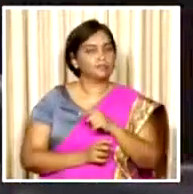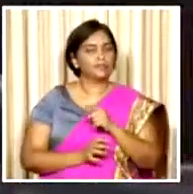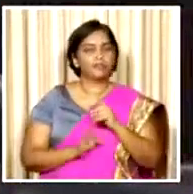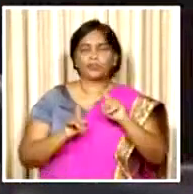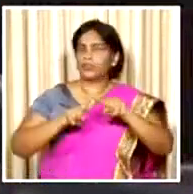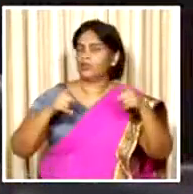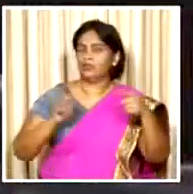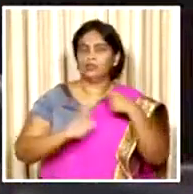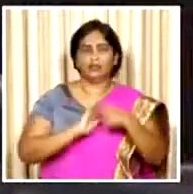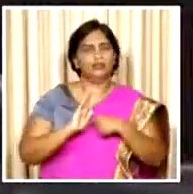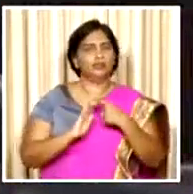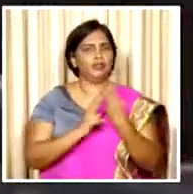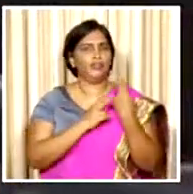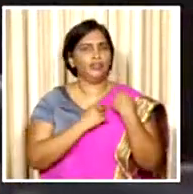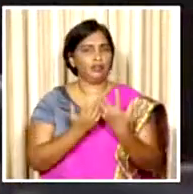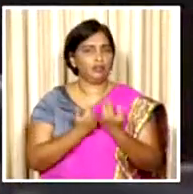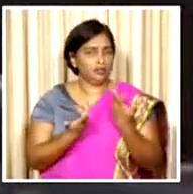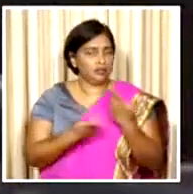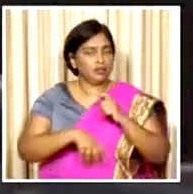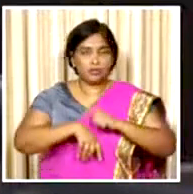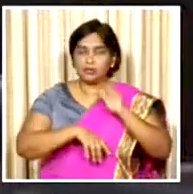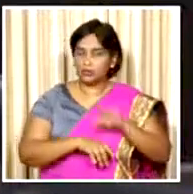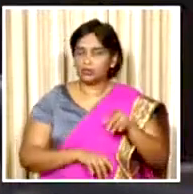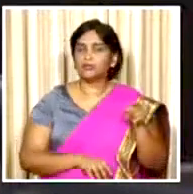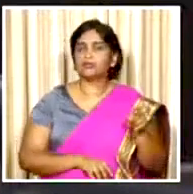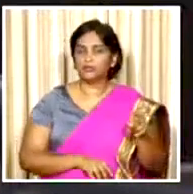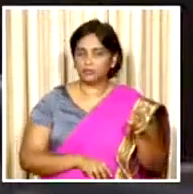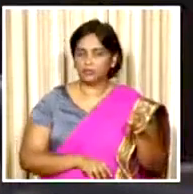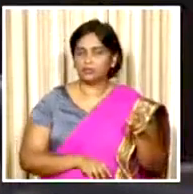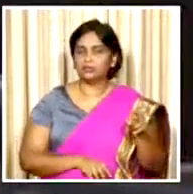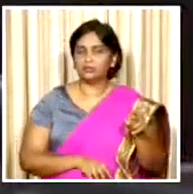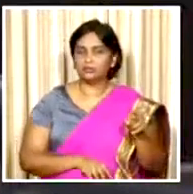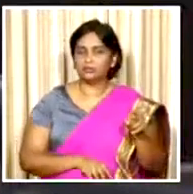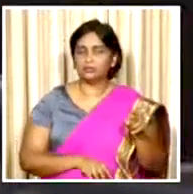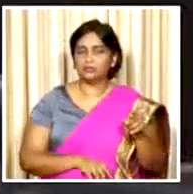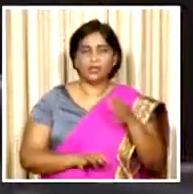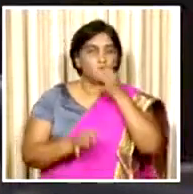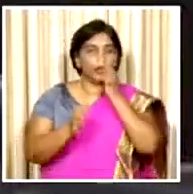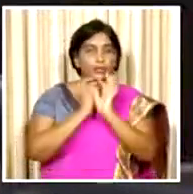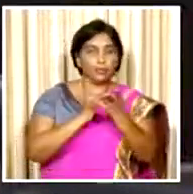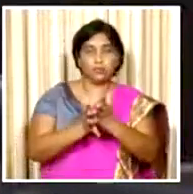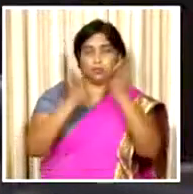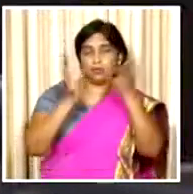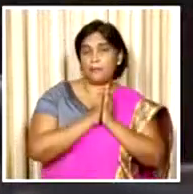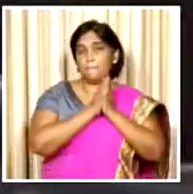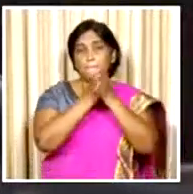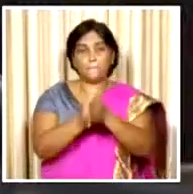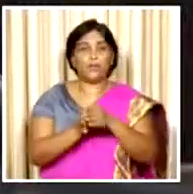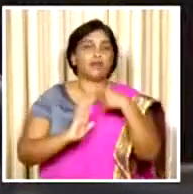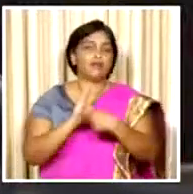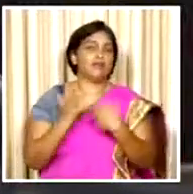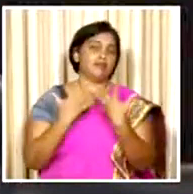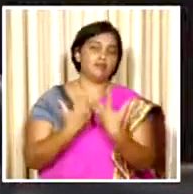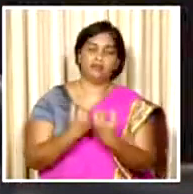කවුරුවත් රට බාර ගන්න හිටපු නැති අවස්ථාවක මොකද ගින්දරට පැනලා වගේ රට